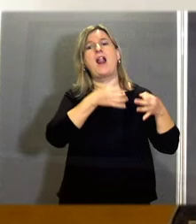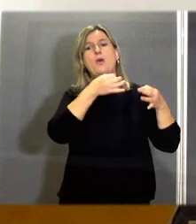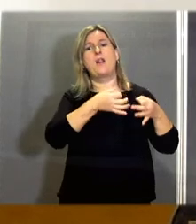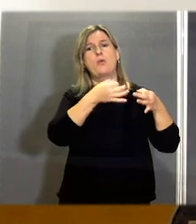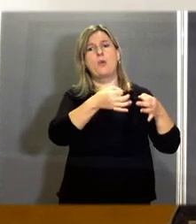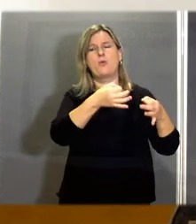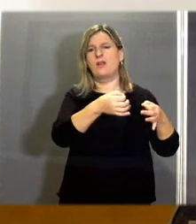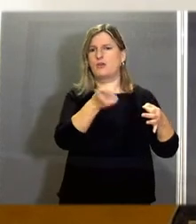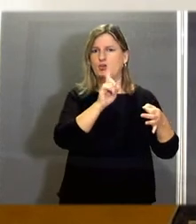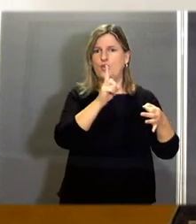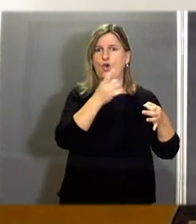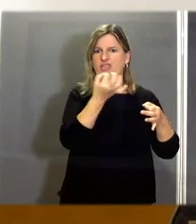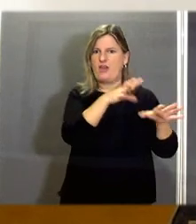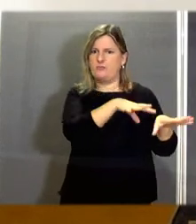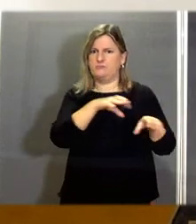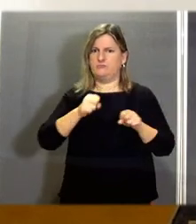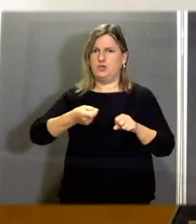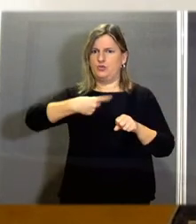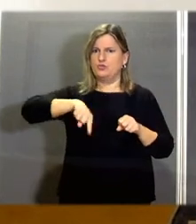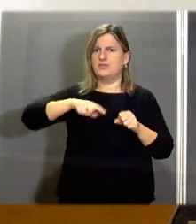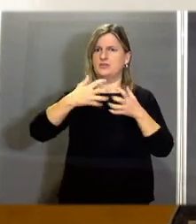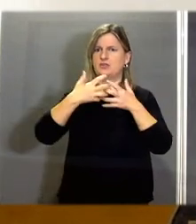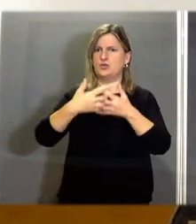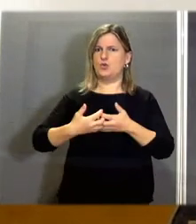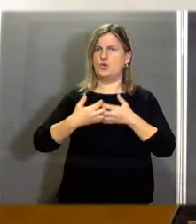tenir la gent que lluitem